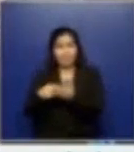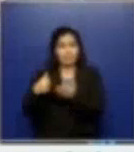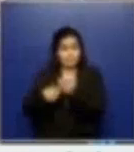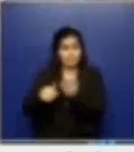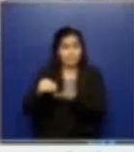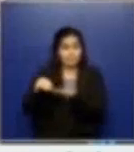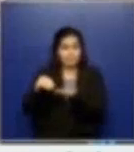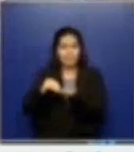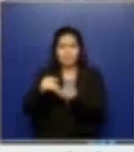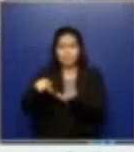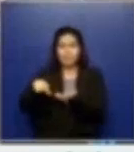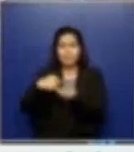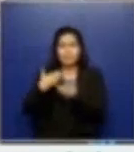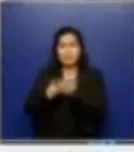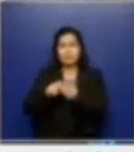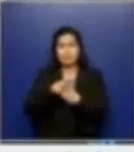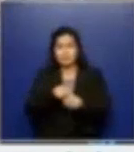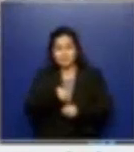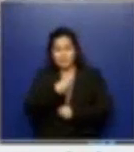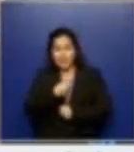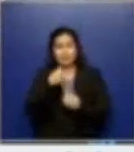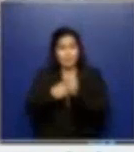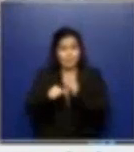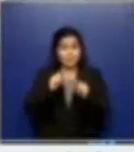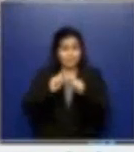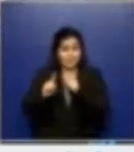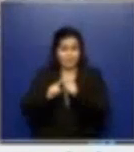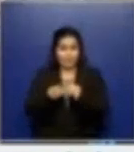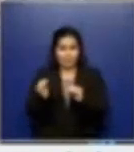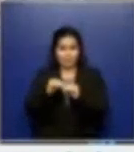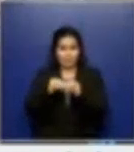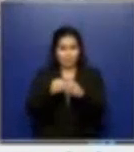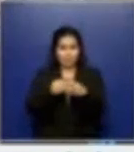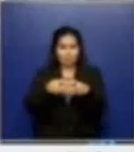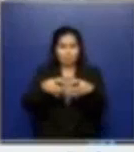ต่ให้ได้มากๆขยายฐานภาษีออกภาษาการตลาดเขาเรียกว่าเพิ่มวอลลุ่ม